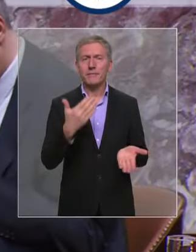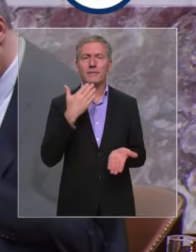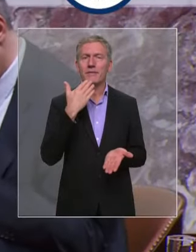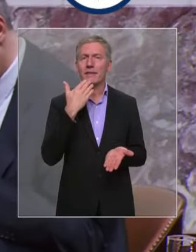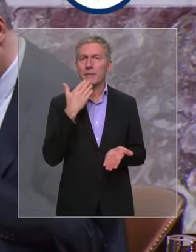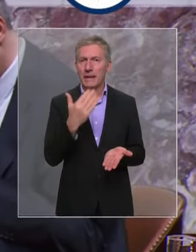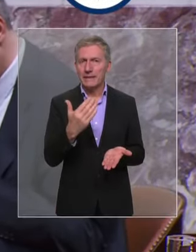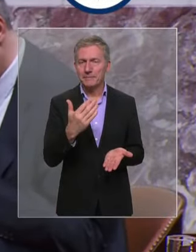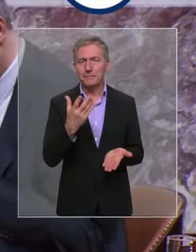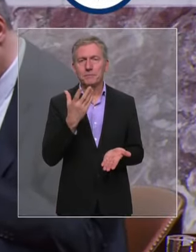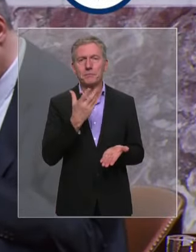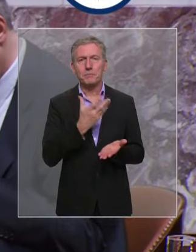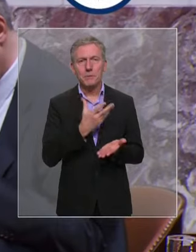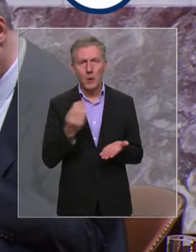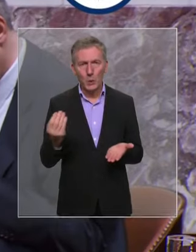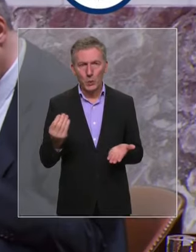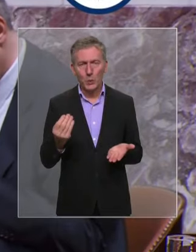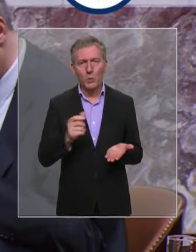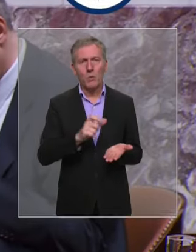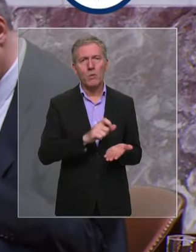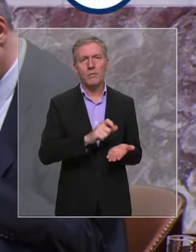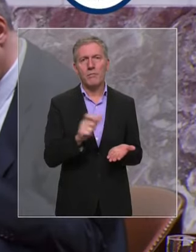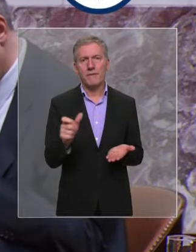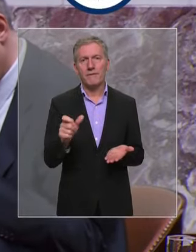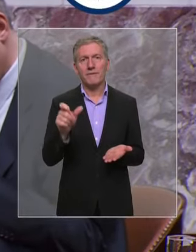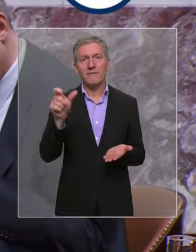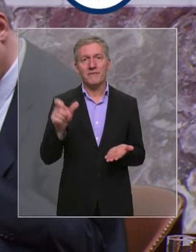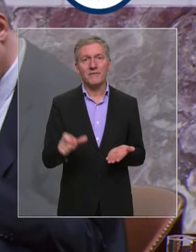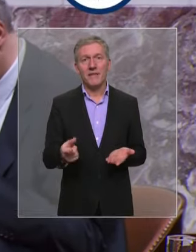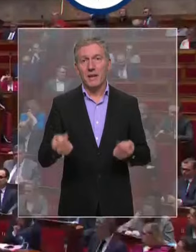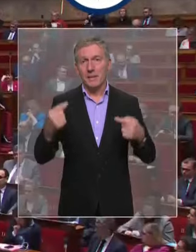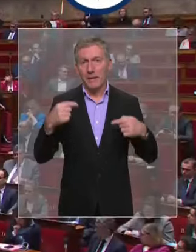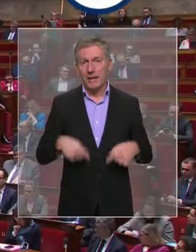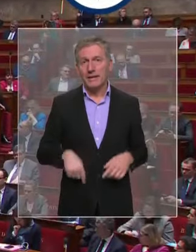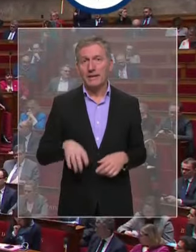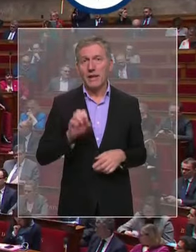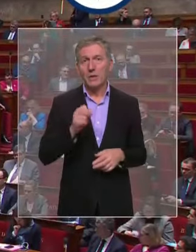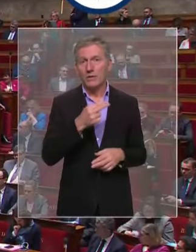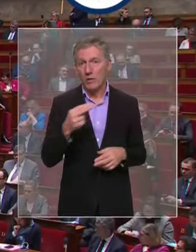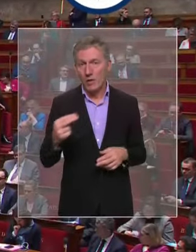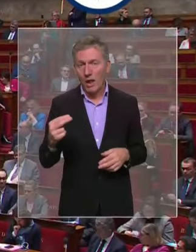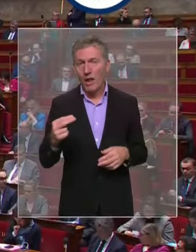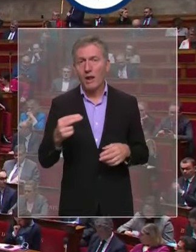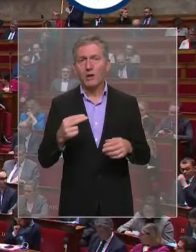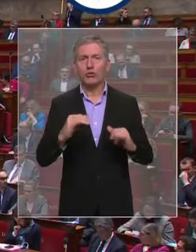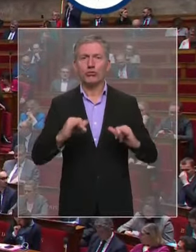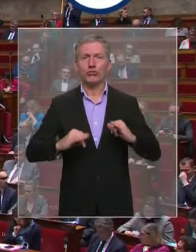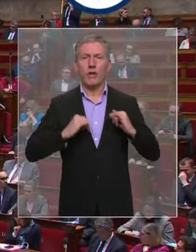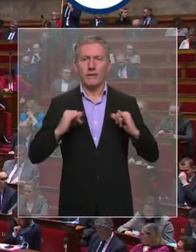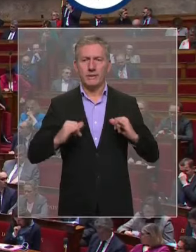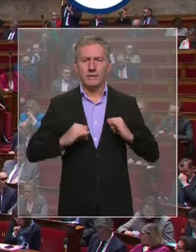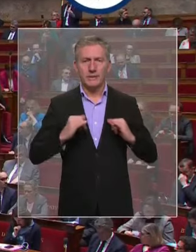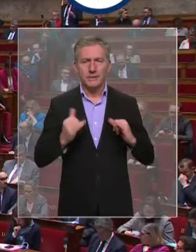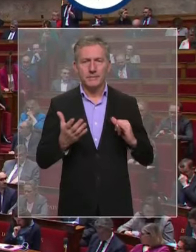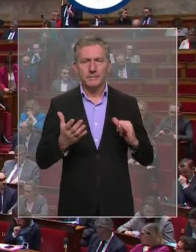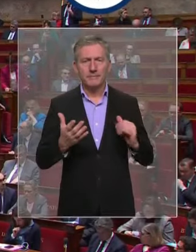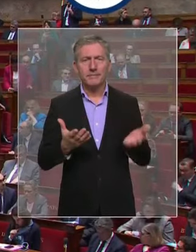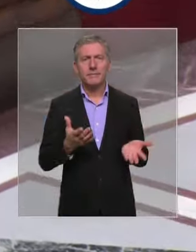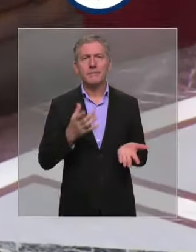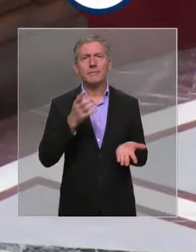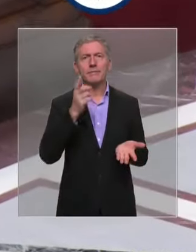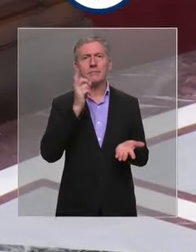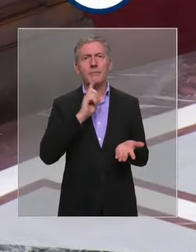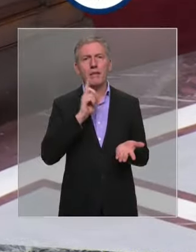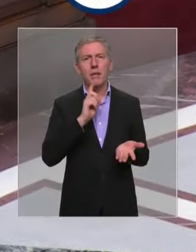Merci beaucoup. La parole est à Madame Nicole Belloubet, ministre de l'Éducation nationale et de la jeunesse. Madame